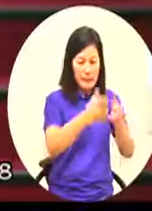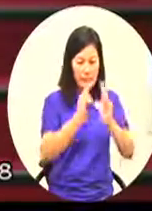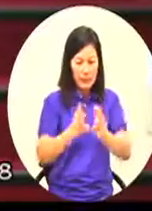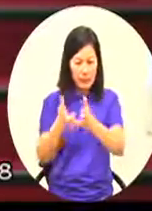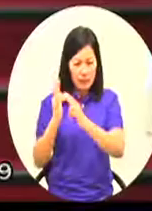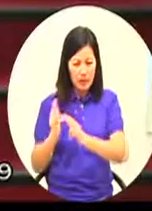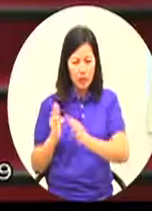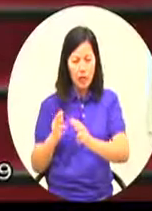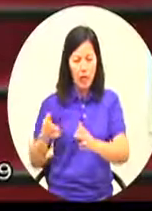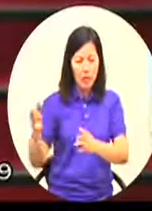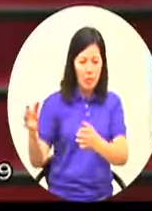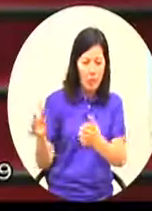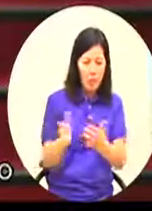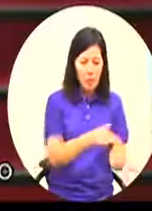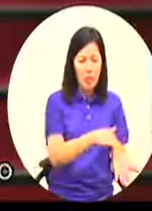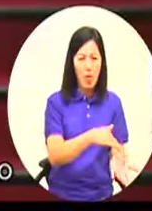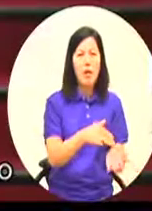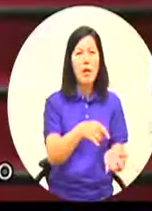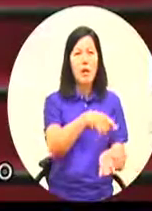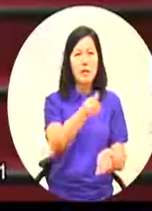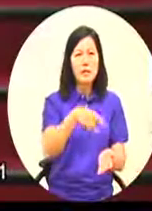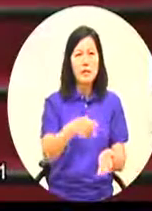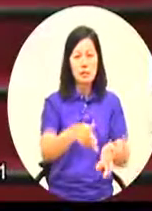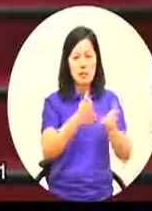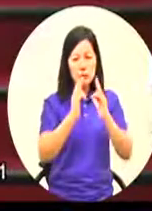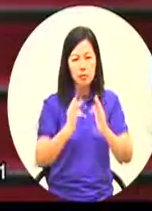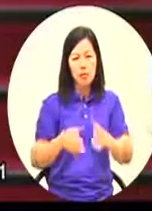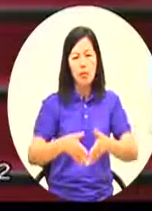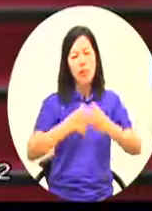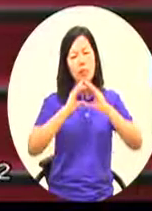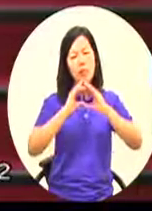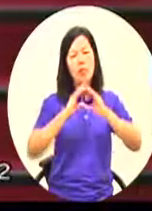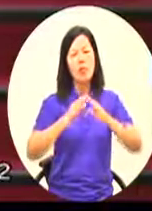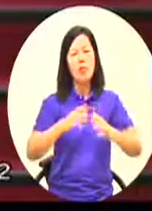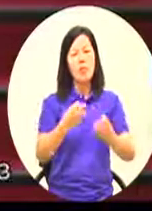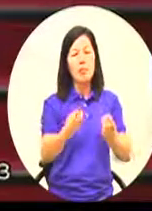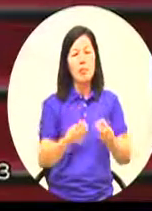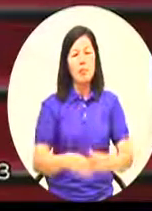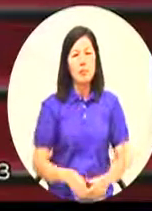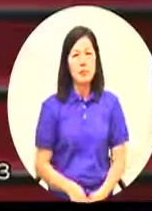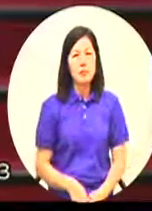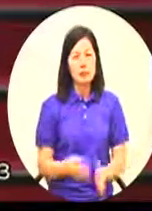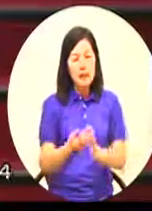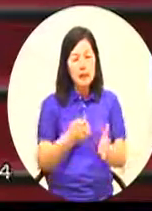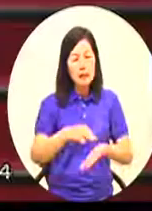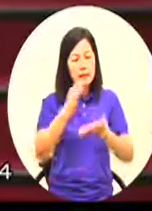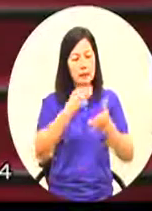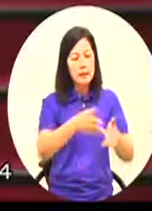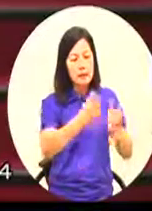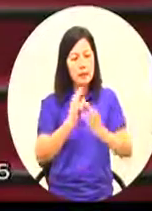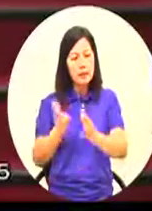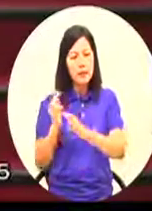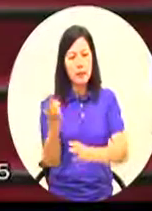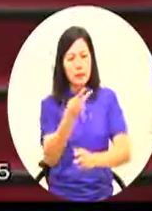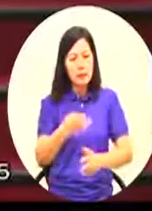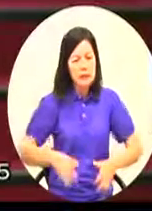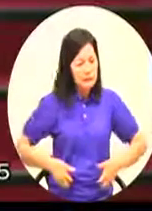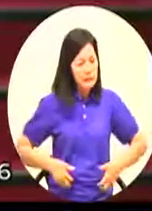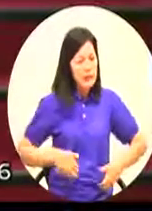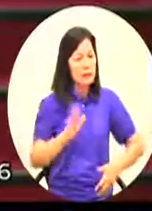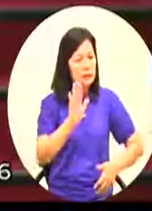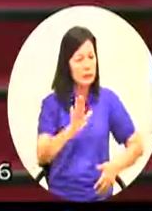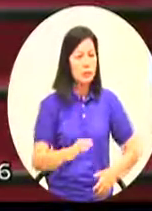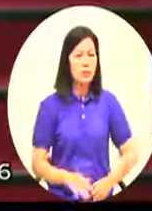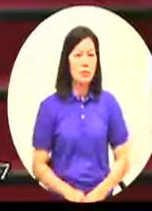桥，到现在一条桥都没有重建哦。所以我刚才提到那两座桥是非常急迫，